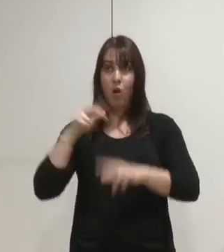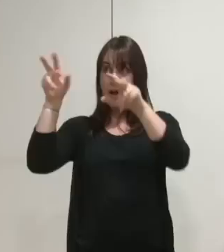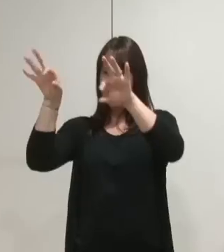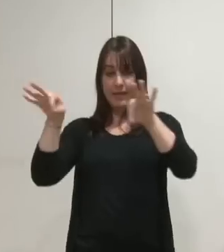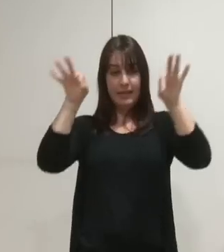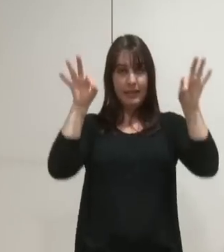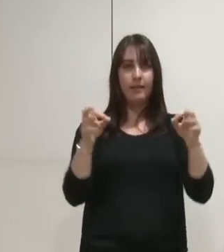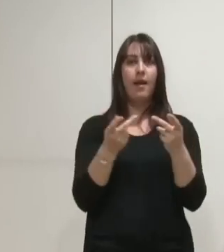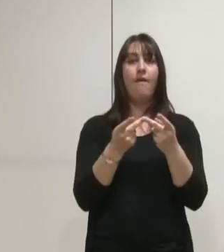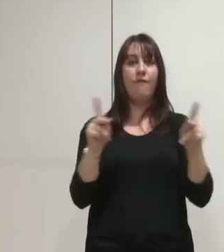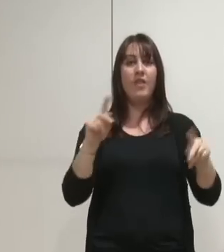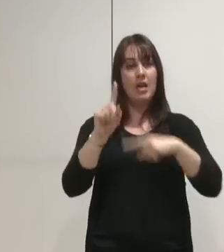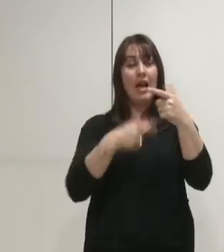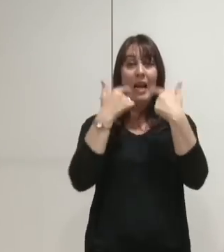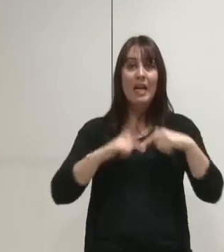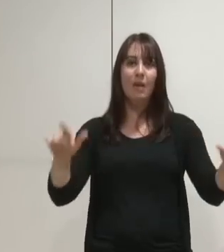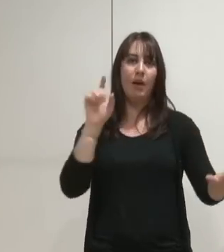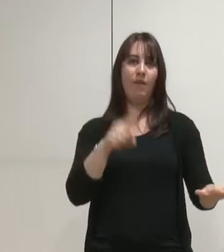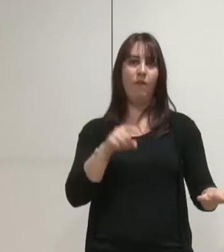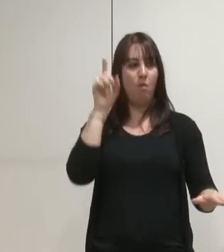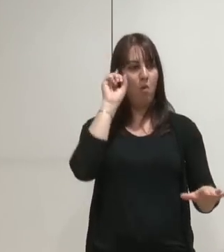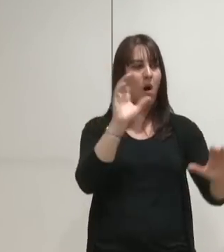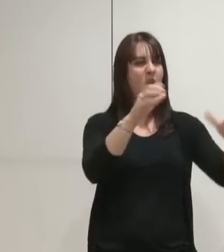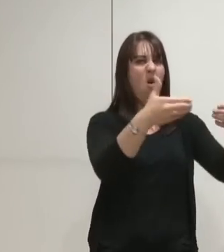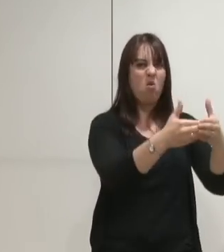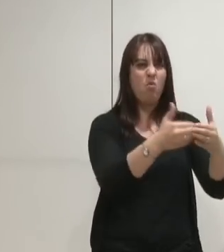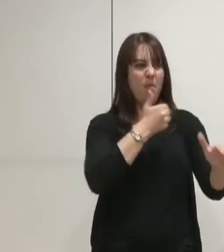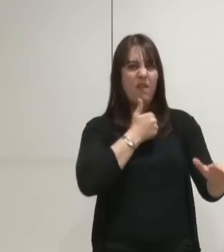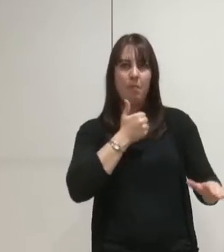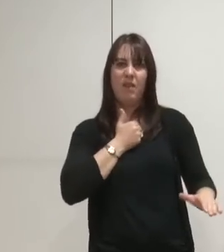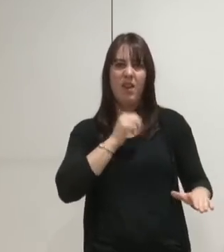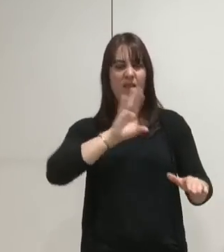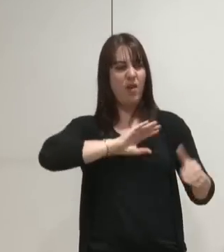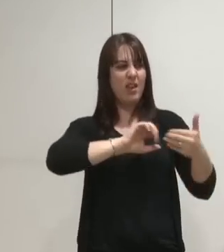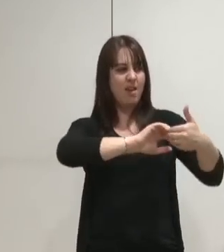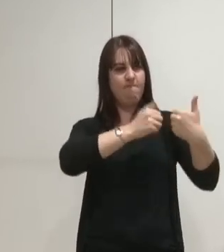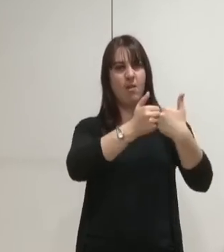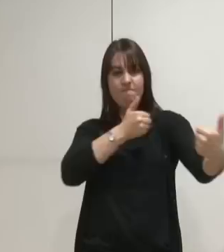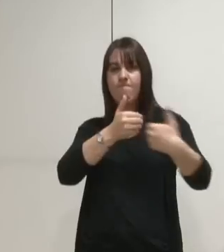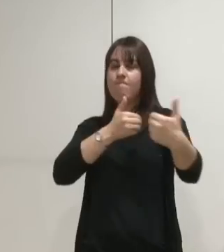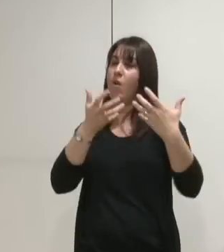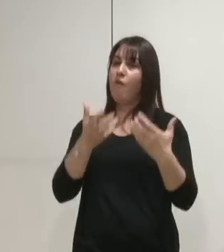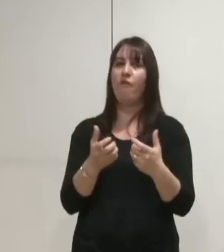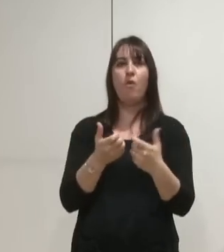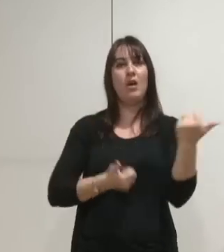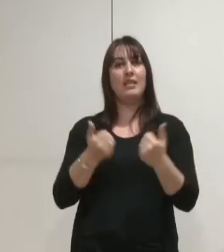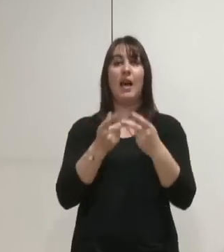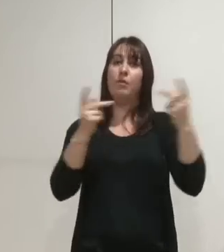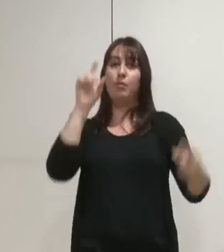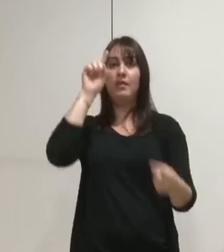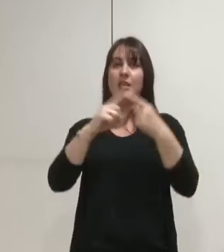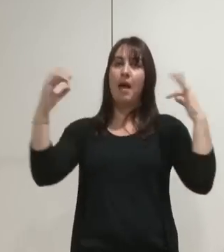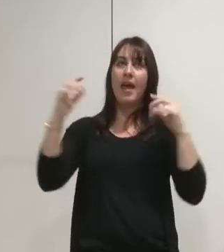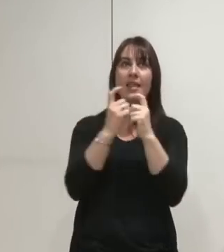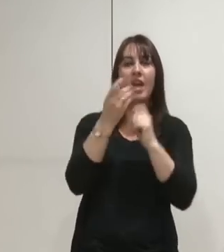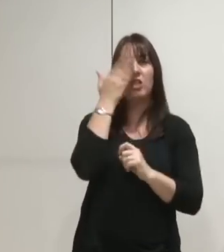libérer la ville de l'emprise des groupes privés et de construire un grand service public de l'énergie nous aurions